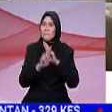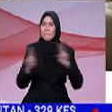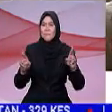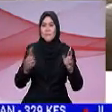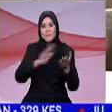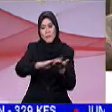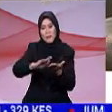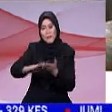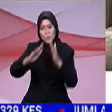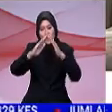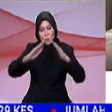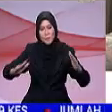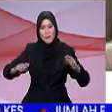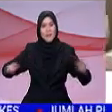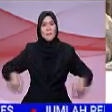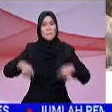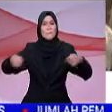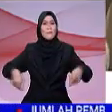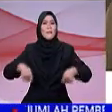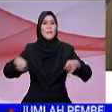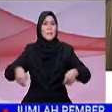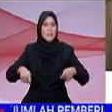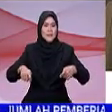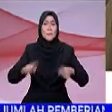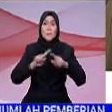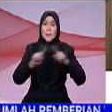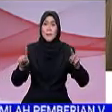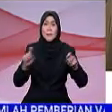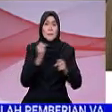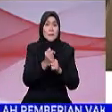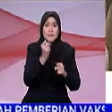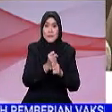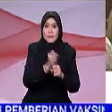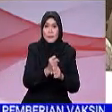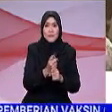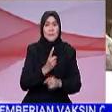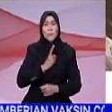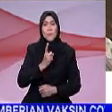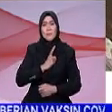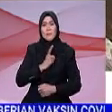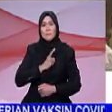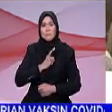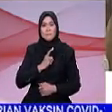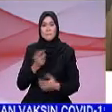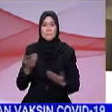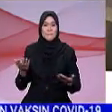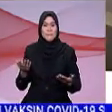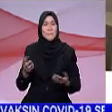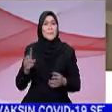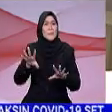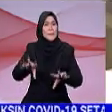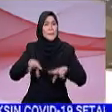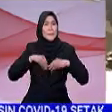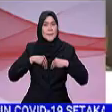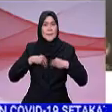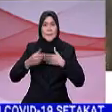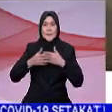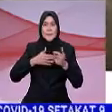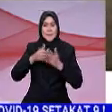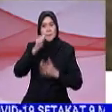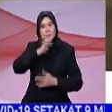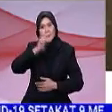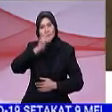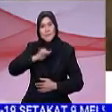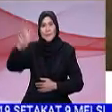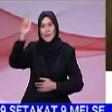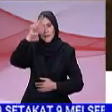seperti mengemas rumah dan memasak. Namun kini, kerja itu dilakukannya seorang diri. Dia akur dengan arahan kerajaan